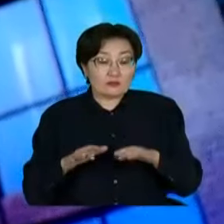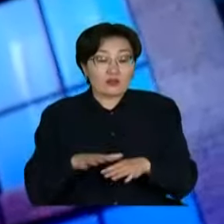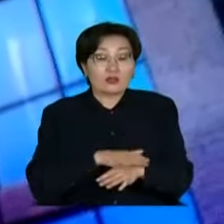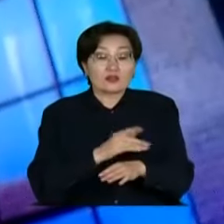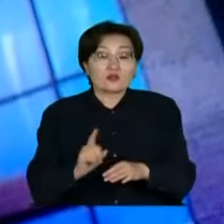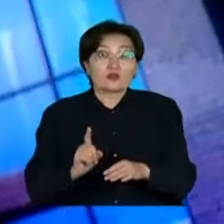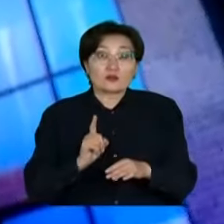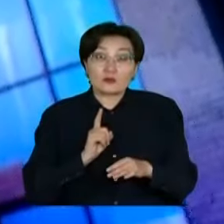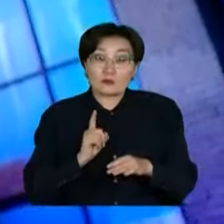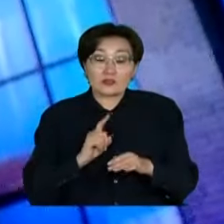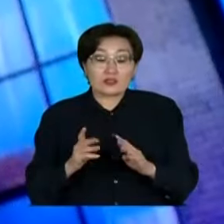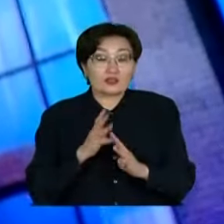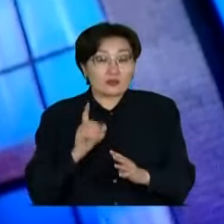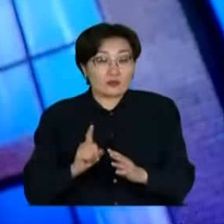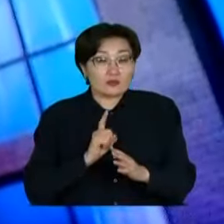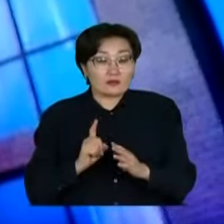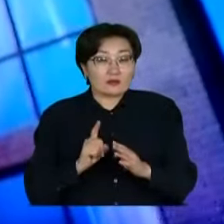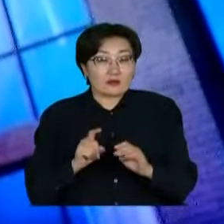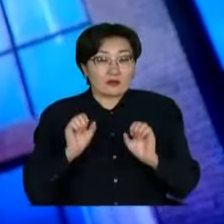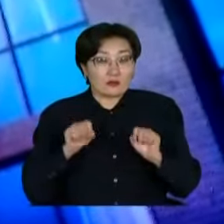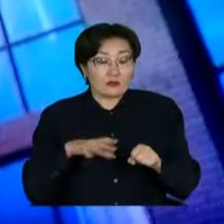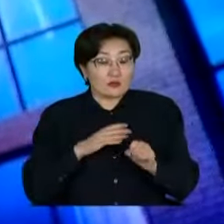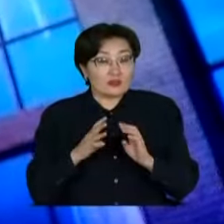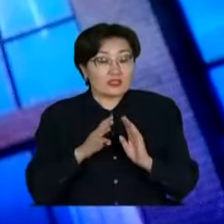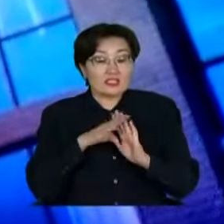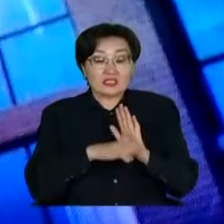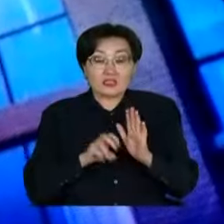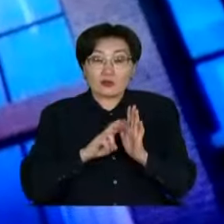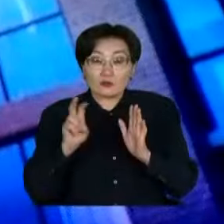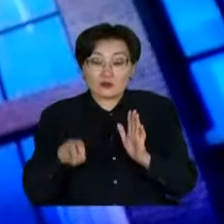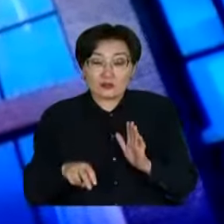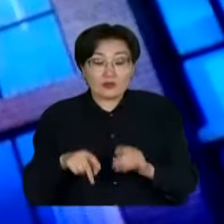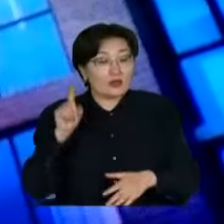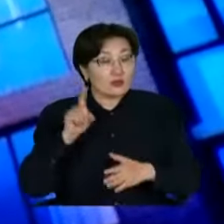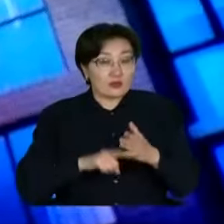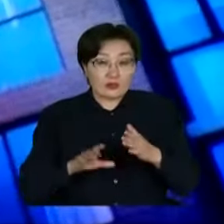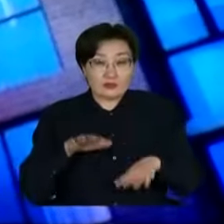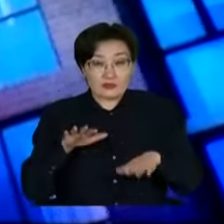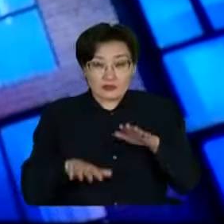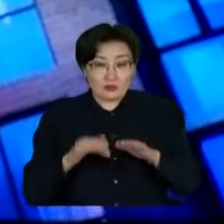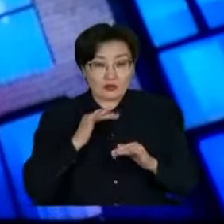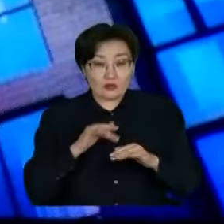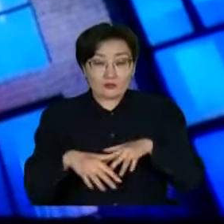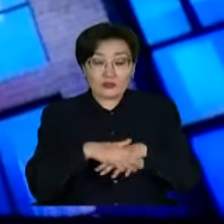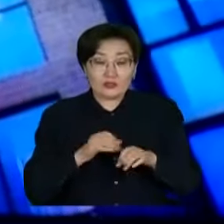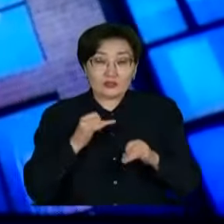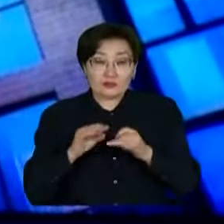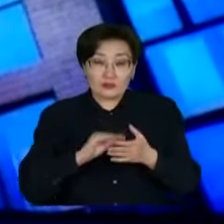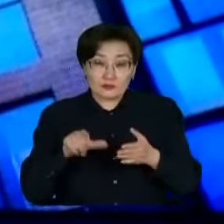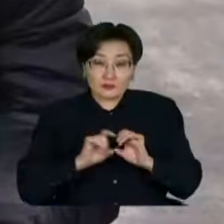кезекте тұрғандар кенеттен тізімнен де шығып қалғанын айтады. Үміттен гөрі күдігі көбелмен әріптес Маршат Әділжанқызы десіп келді.